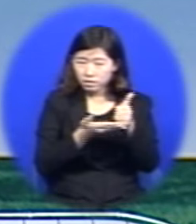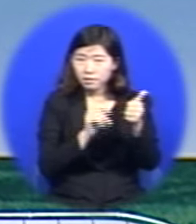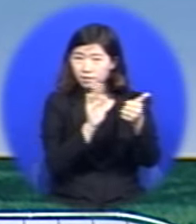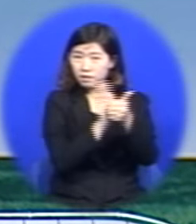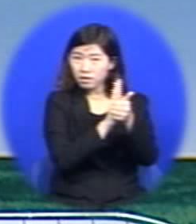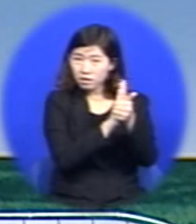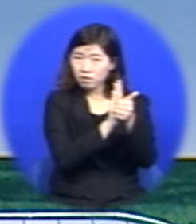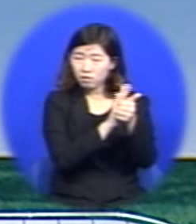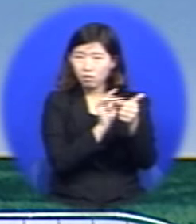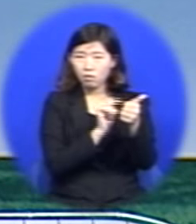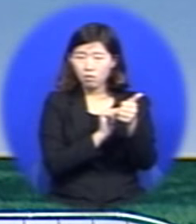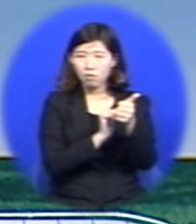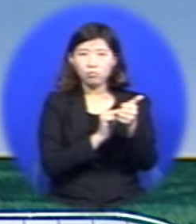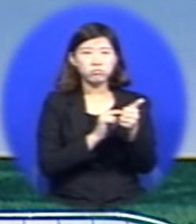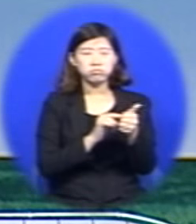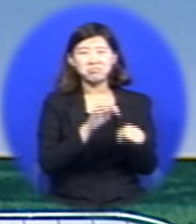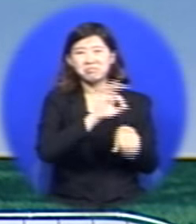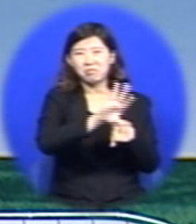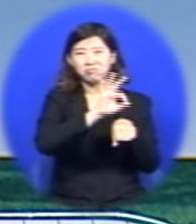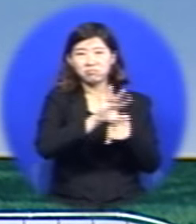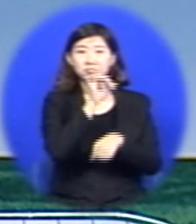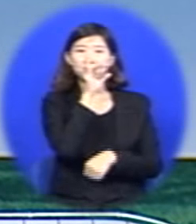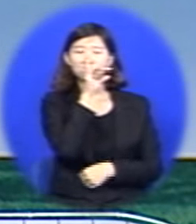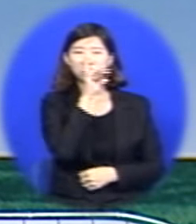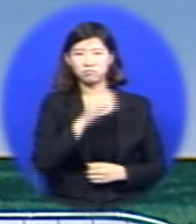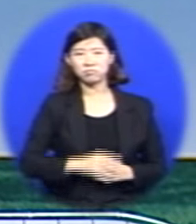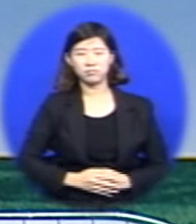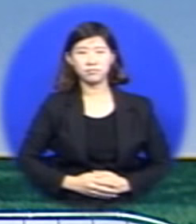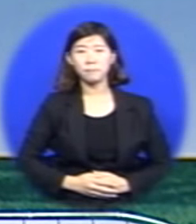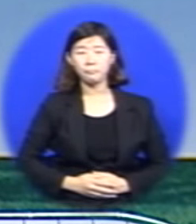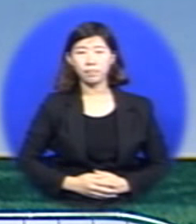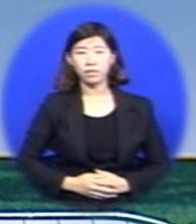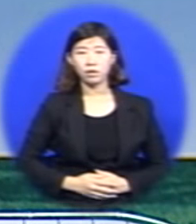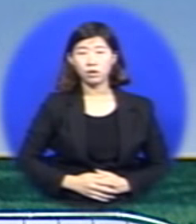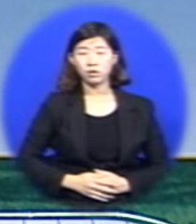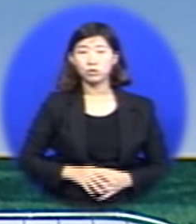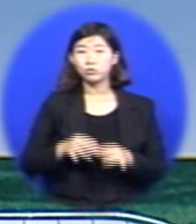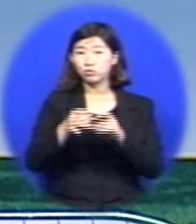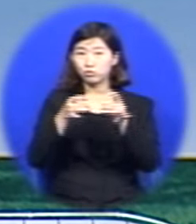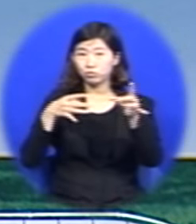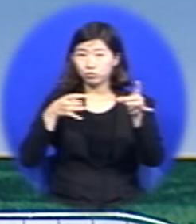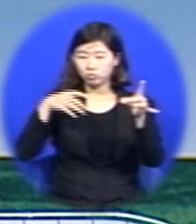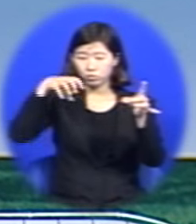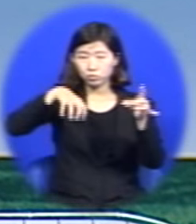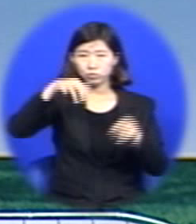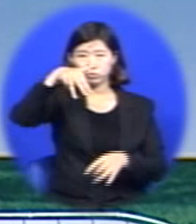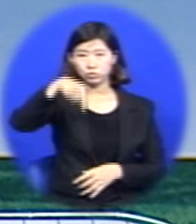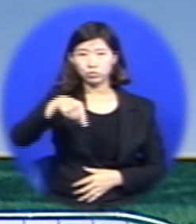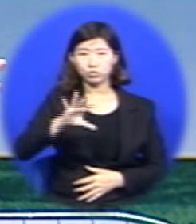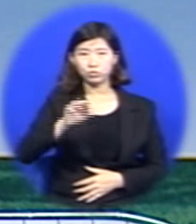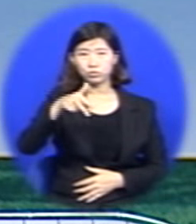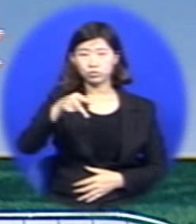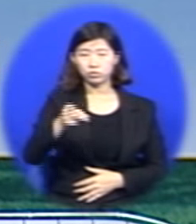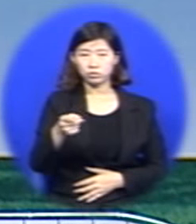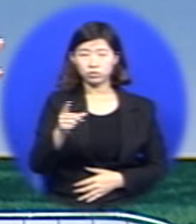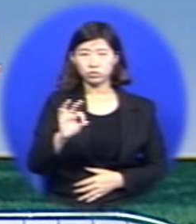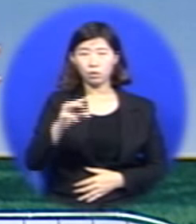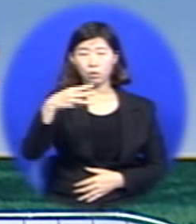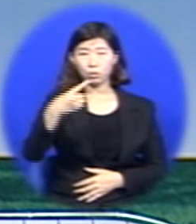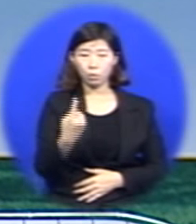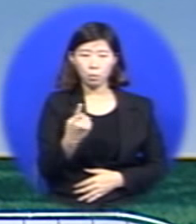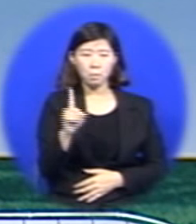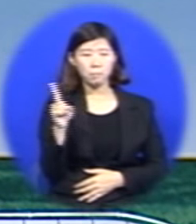됩니다. 충정로에 있는 어느 조그만 식당이 참 음식을 잘합니다. 손님들이